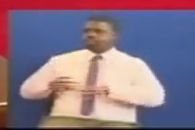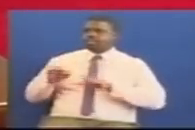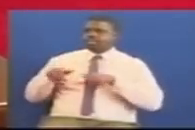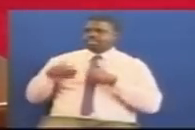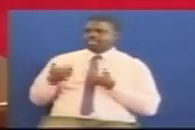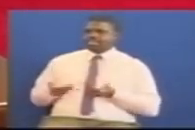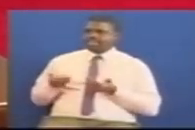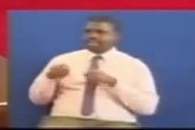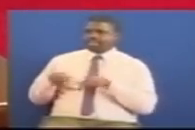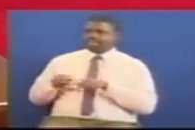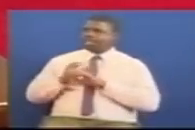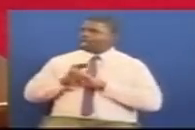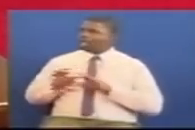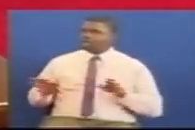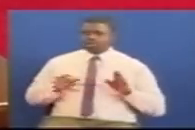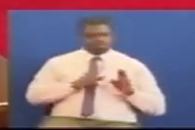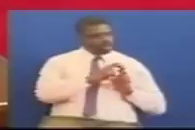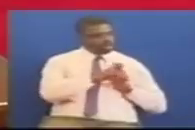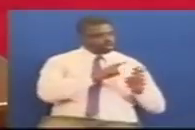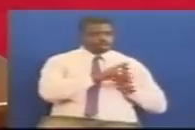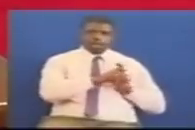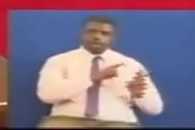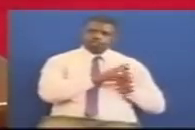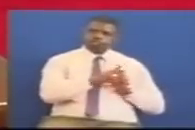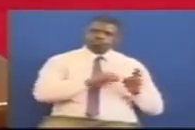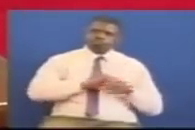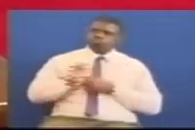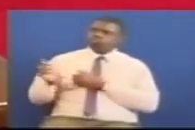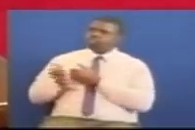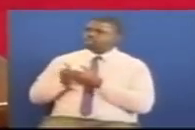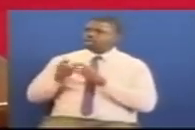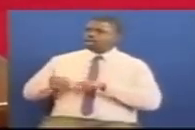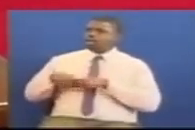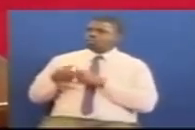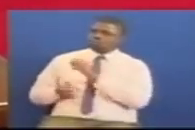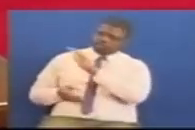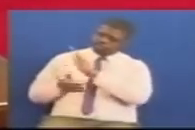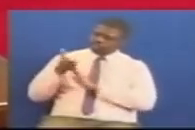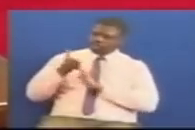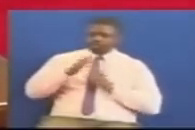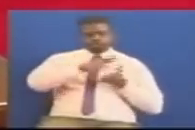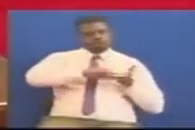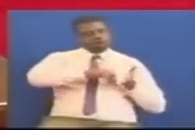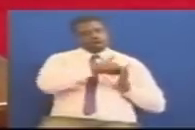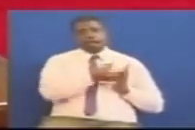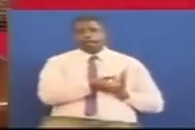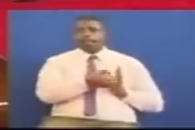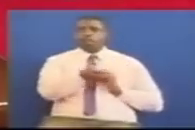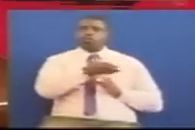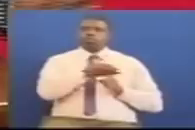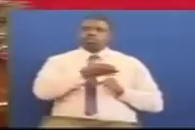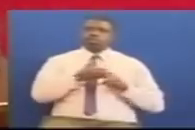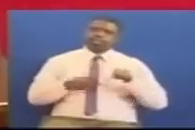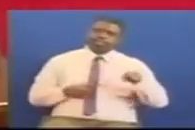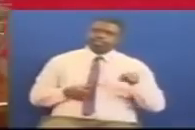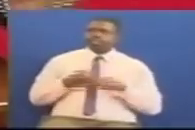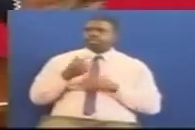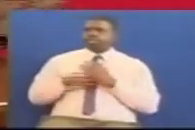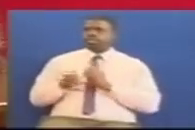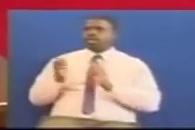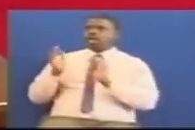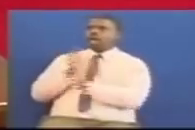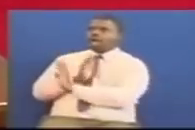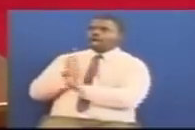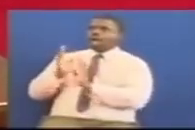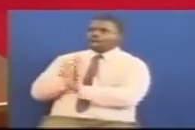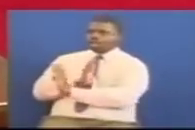sasa tayari kuna majadiliano ya kurudisha au ya kuanzisha programu inayohusiana na hiyo, na katika hali ambayo